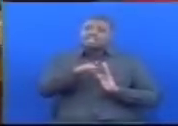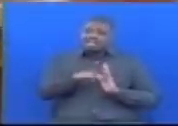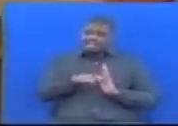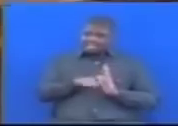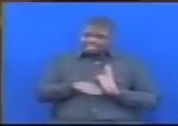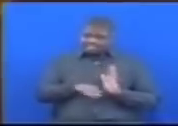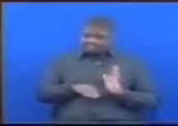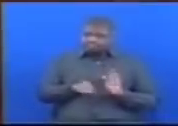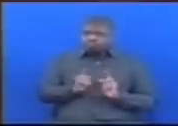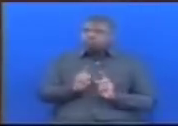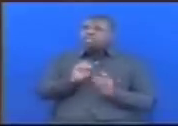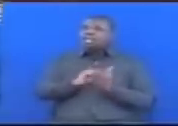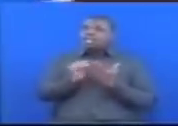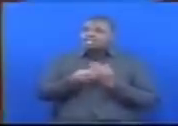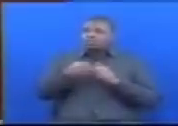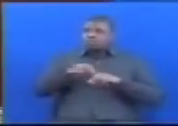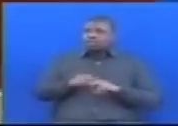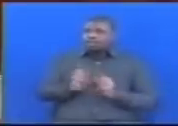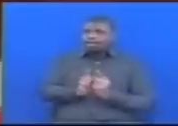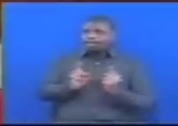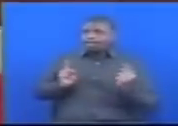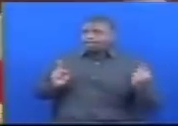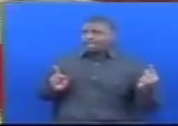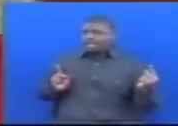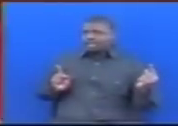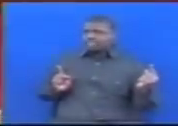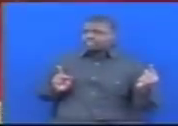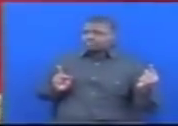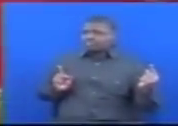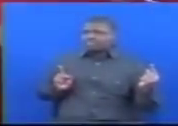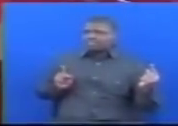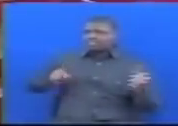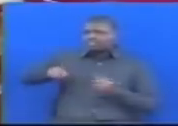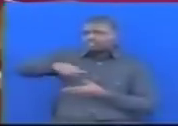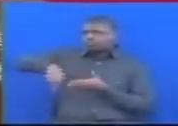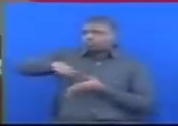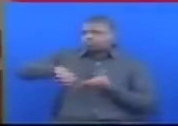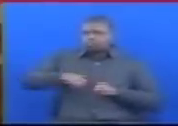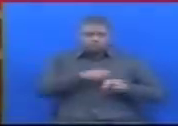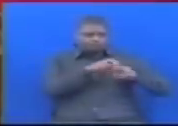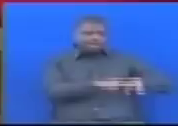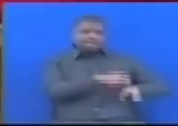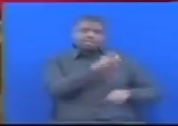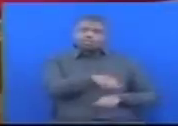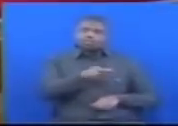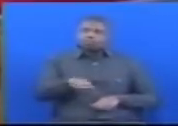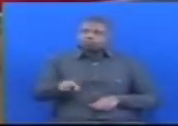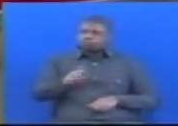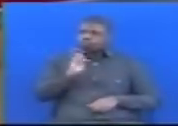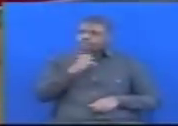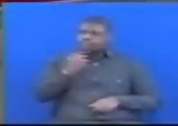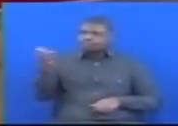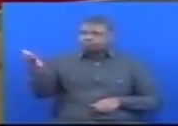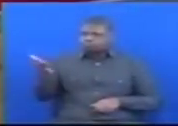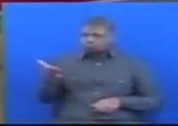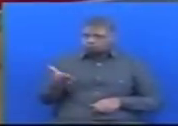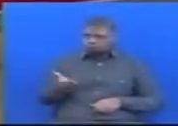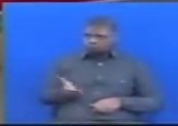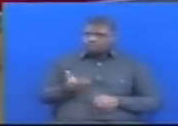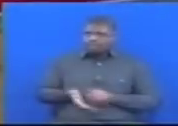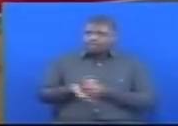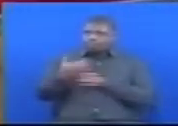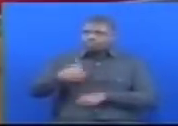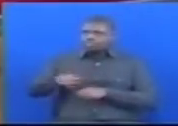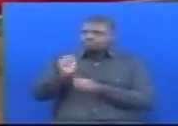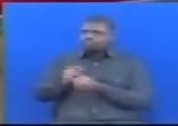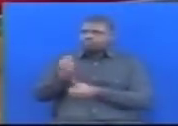maswali mawili hayo ambayo yameelekezwa katika Wizara ya Mambo ya Ndani, naye naibu waziri Hamad Masauni anajibu. Na naibu waziri wa